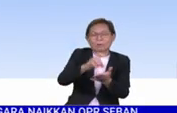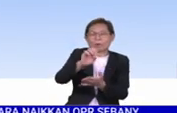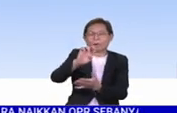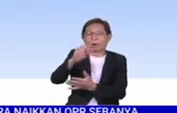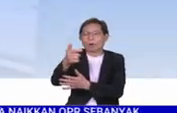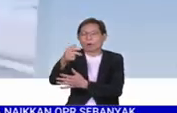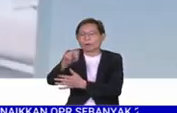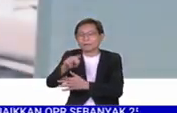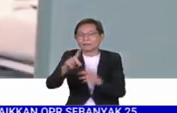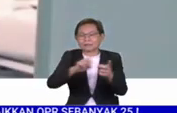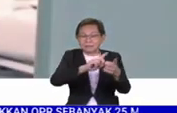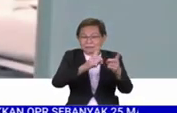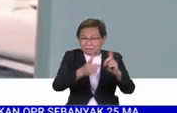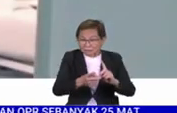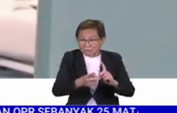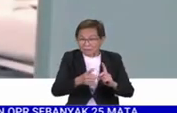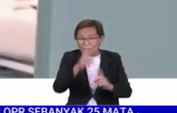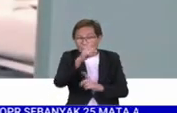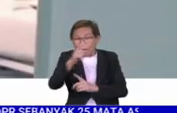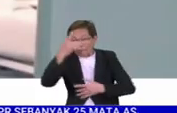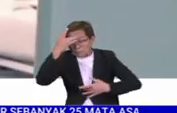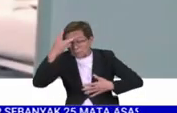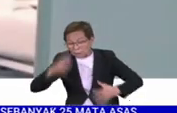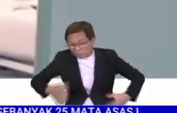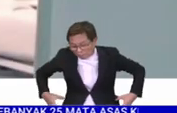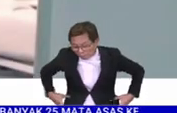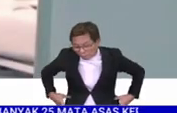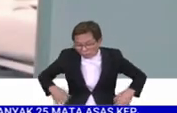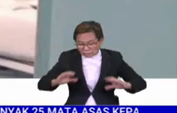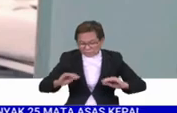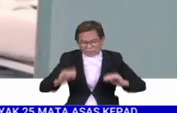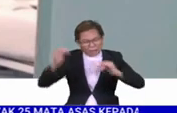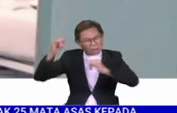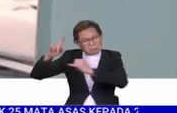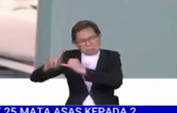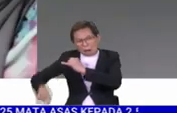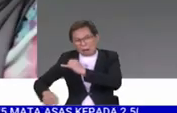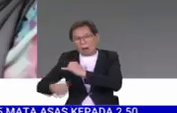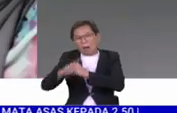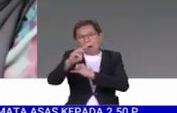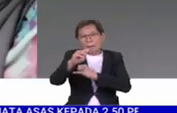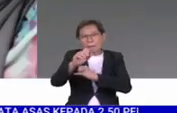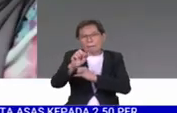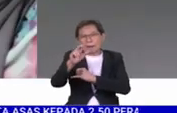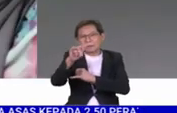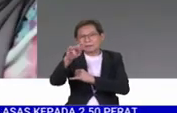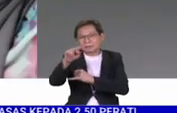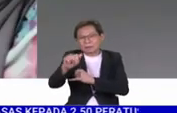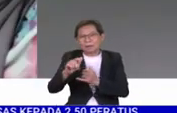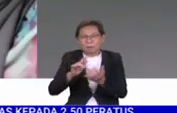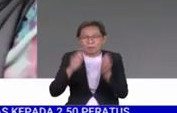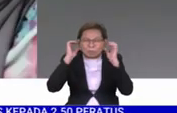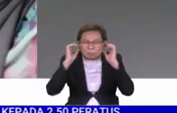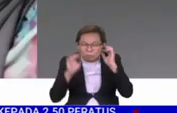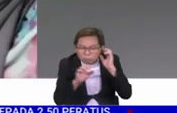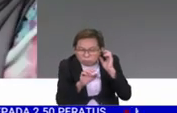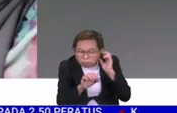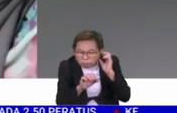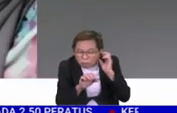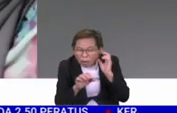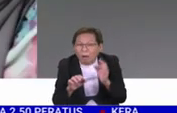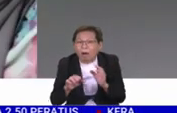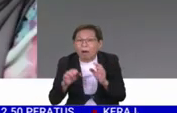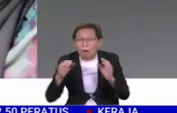digital. Bagi bekas pesakit buah pinggang tahap akhir, Marina Mokhtar yang menerima rawatan pemindaan